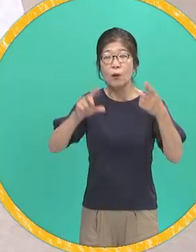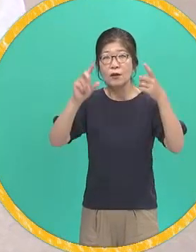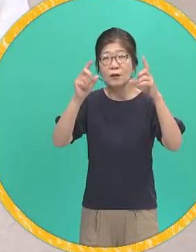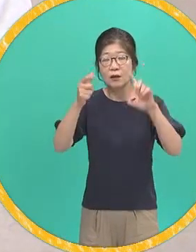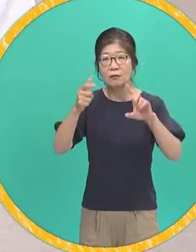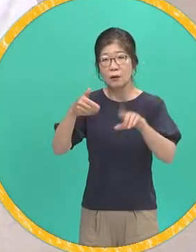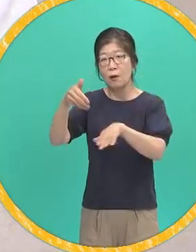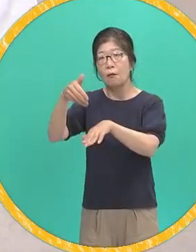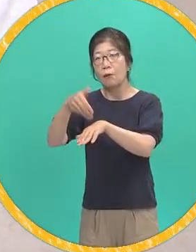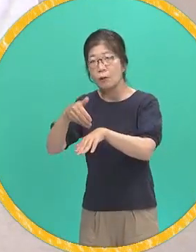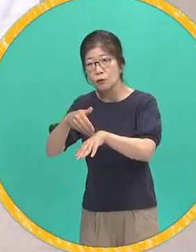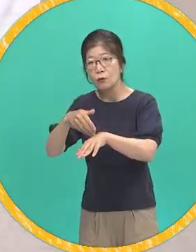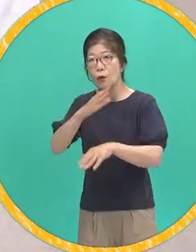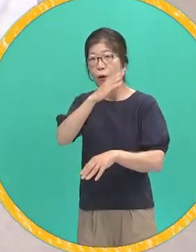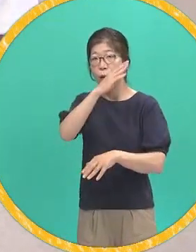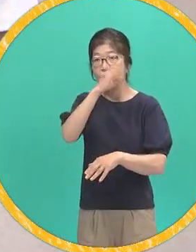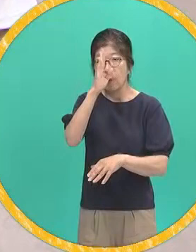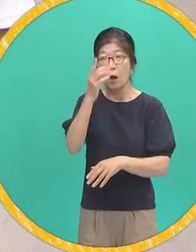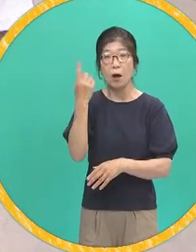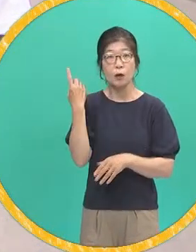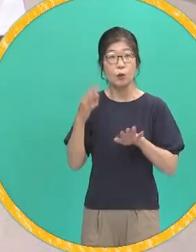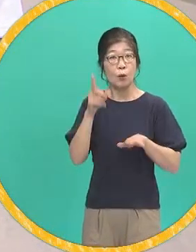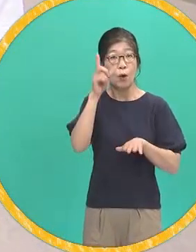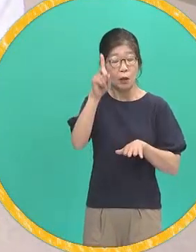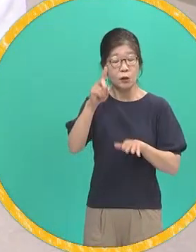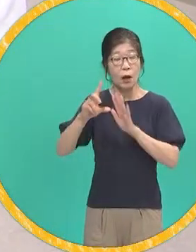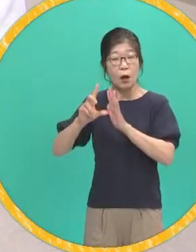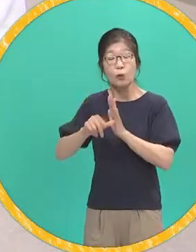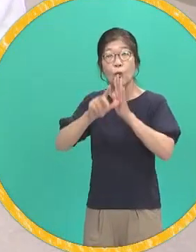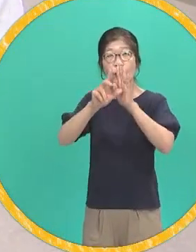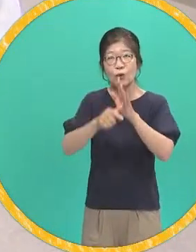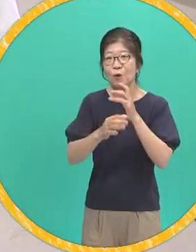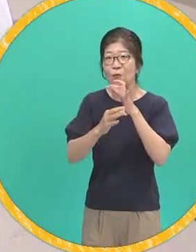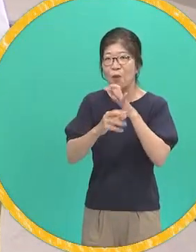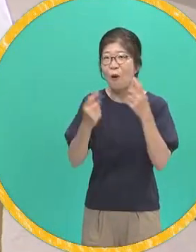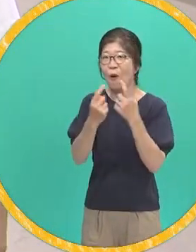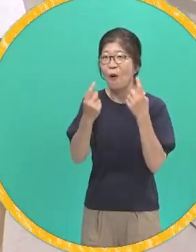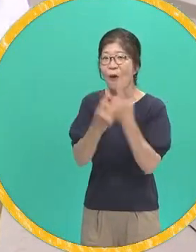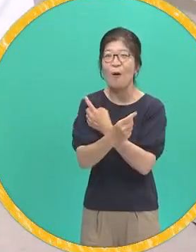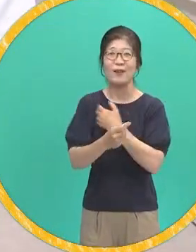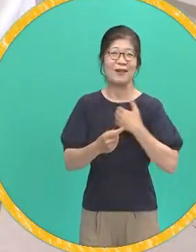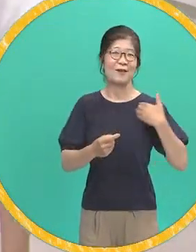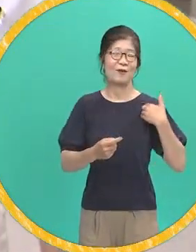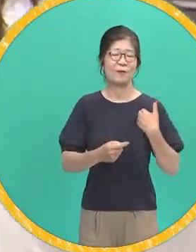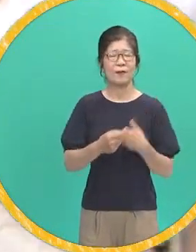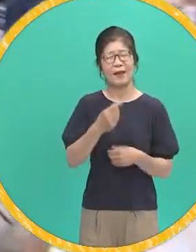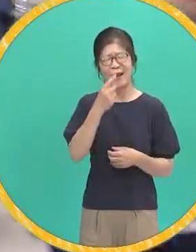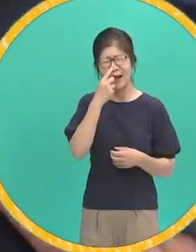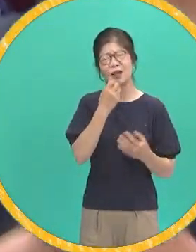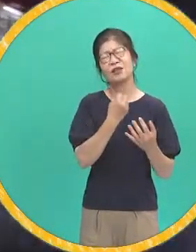本番も昨日も今日も明日も全部違うんです自由ですね